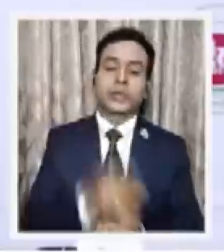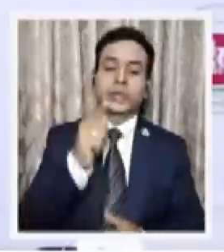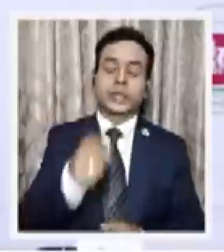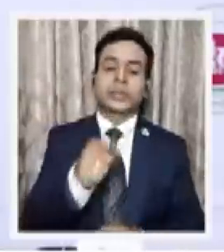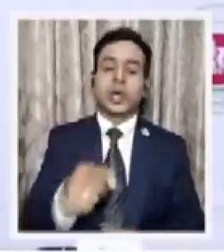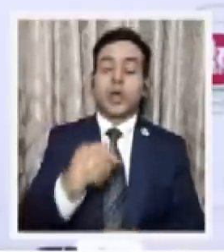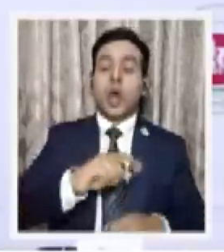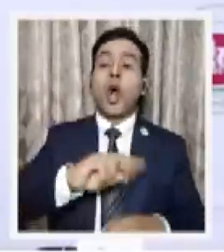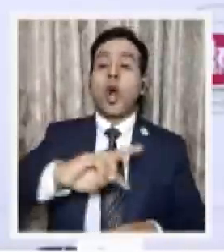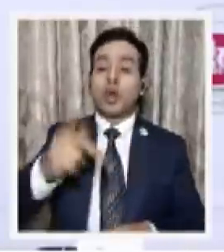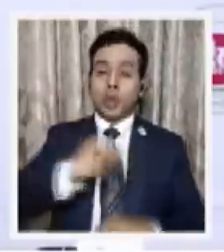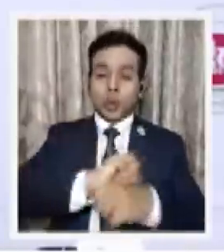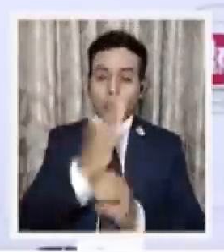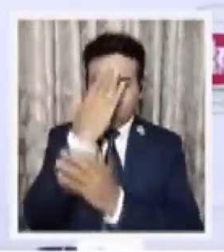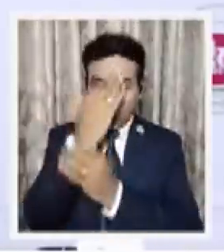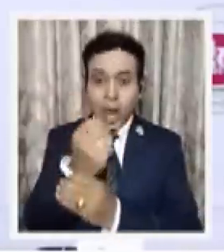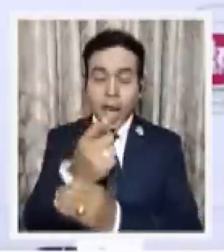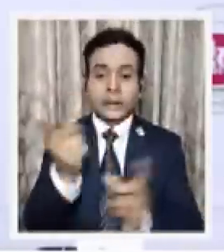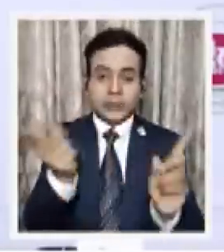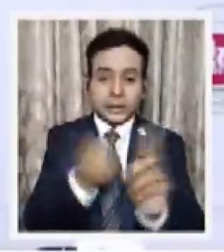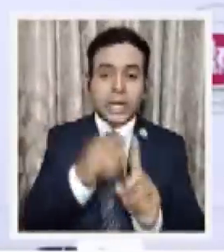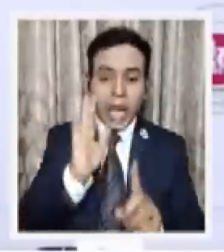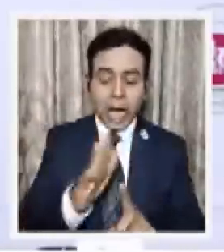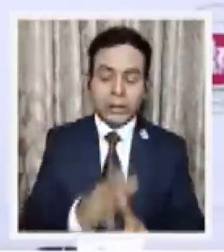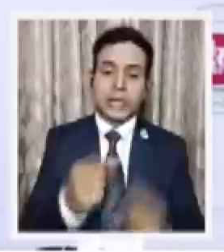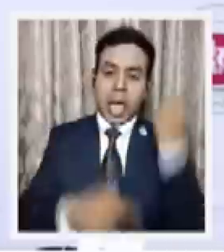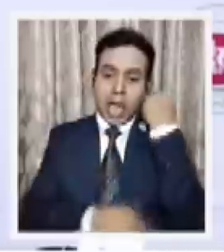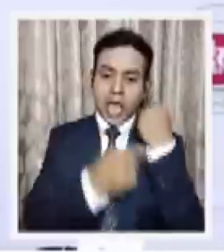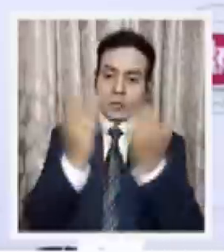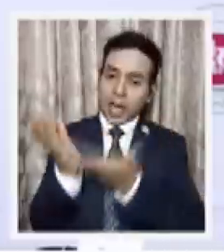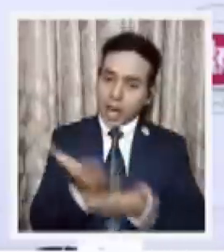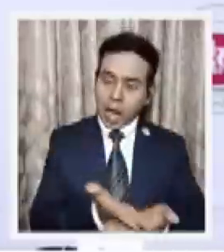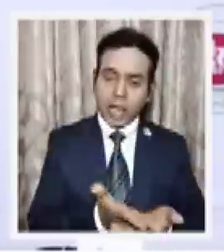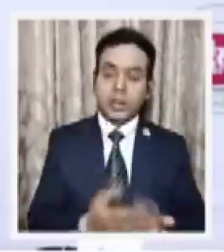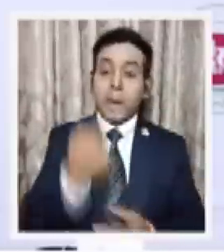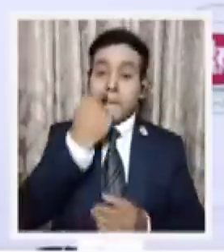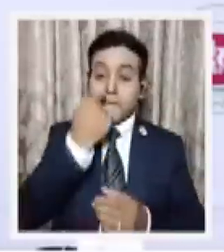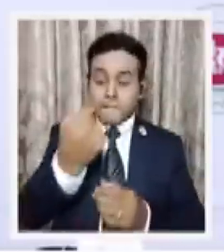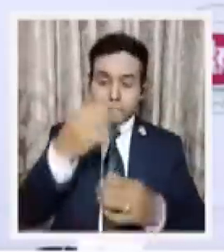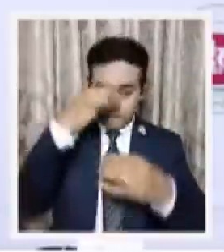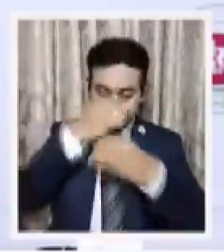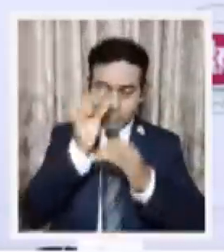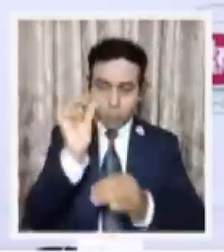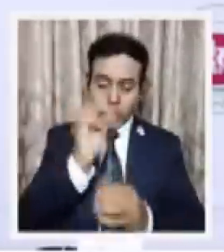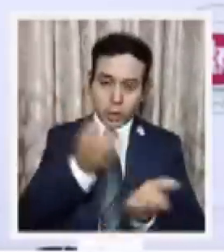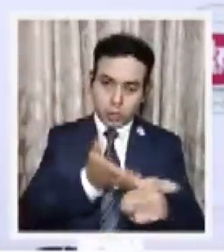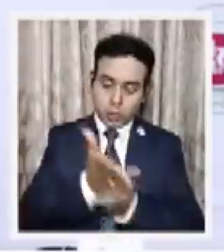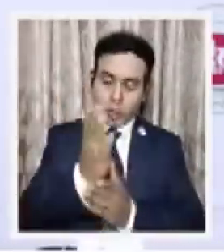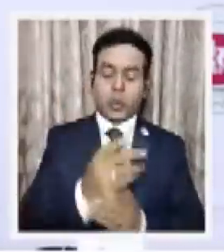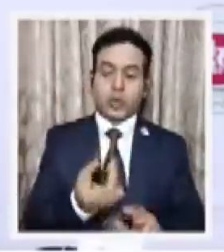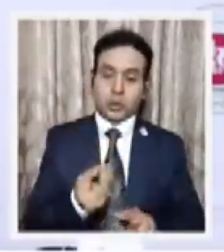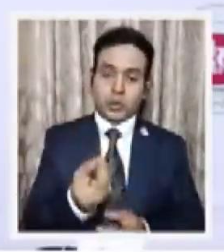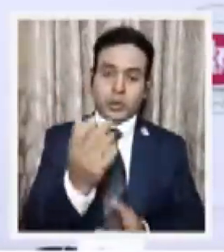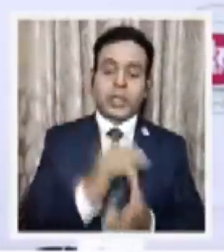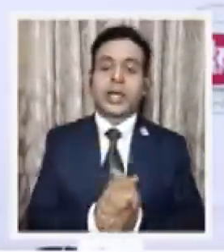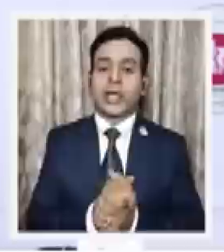এসেছেন তারাও নমুনা পরীক্ষা করান এবং আপনাদের এই কার্যক্রমের মাধ্যমে, নমুনা পরীক্ষা করার মাধ্যমে এবং শনাক্ত